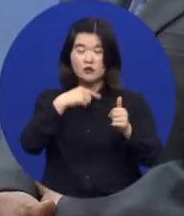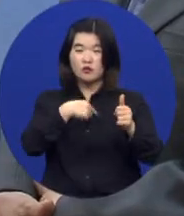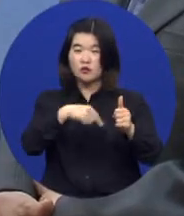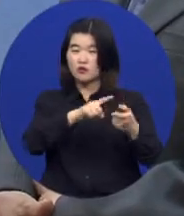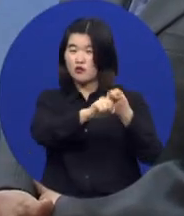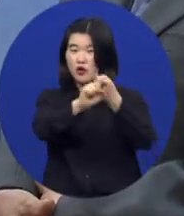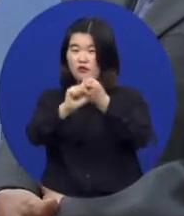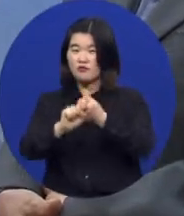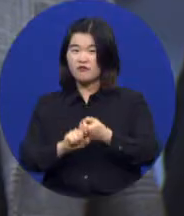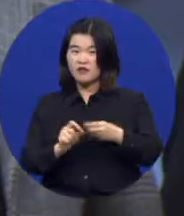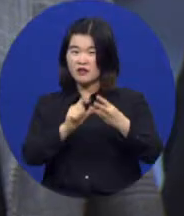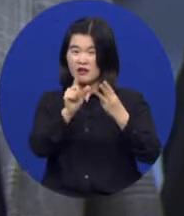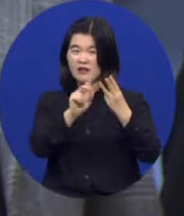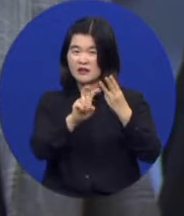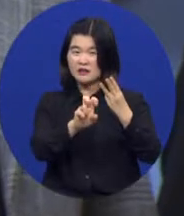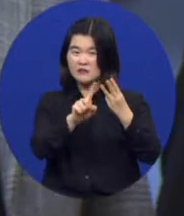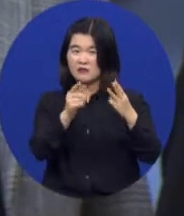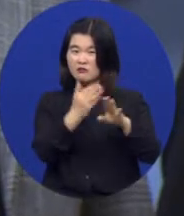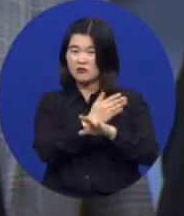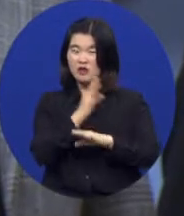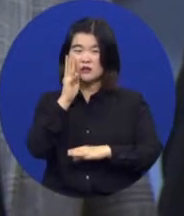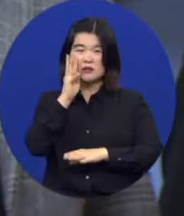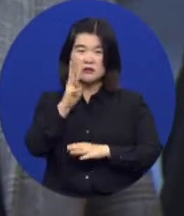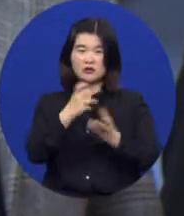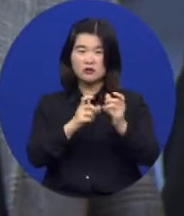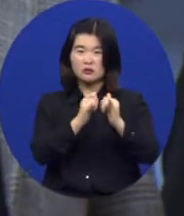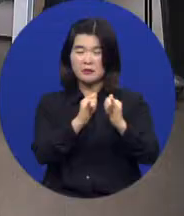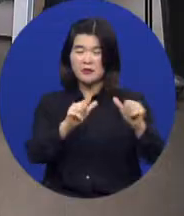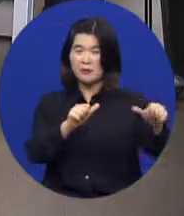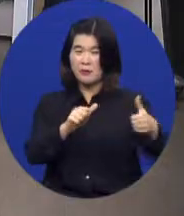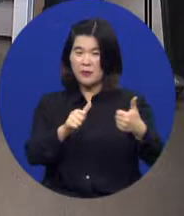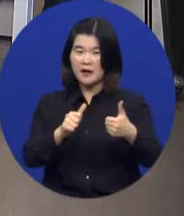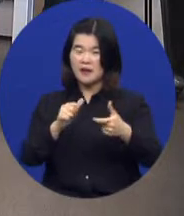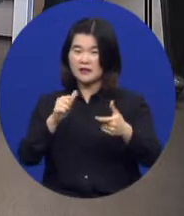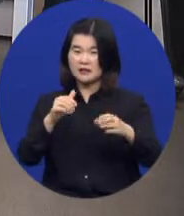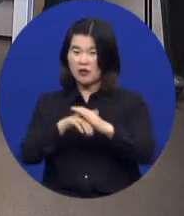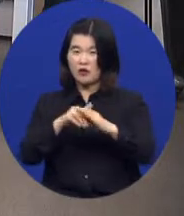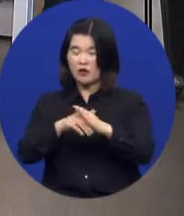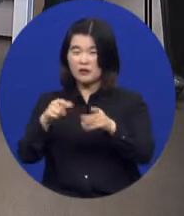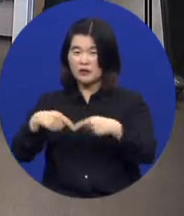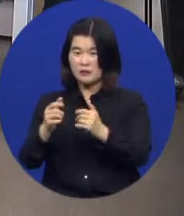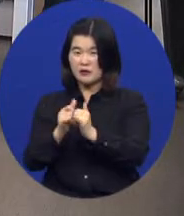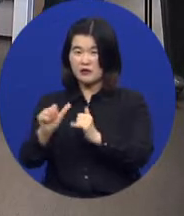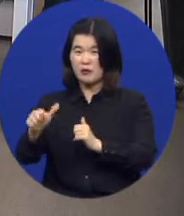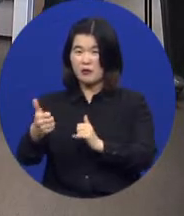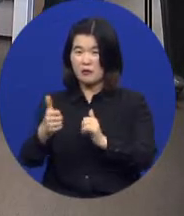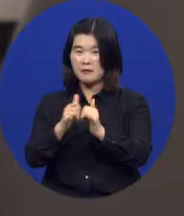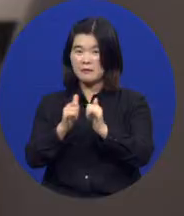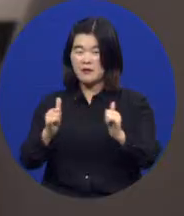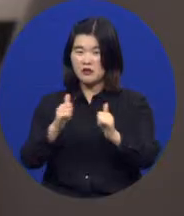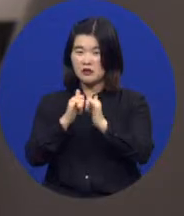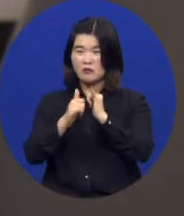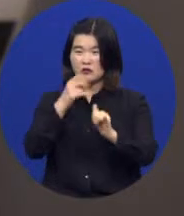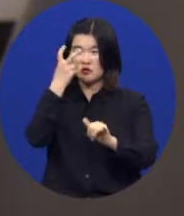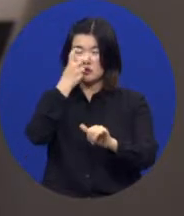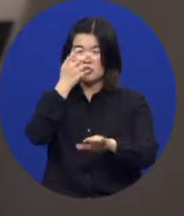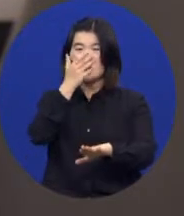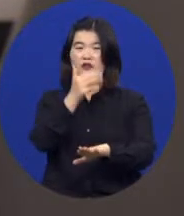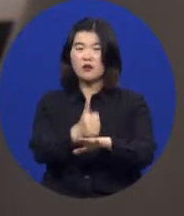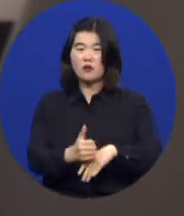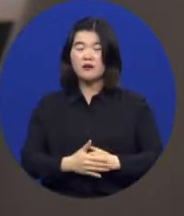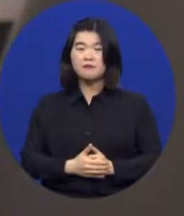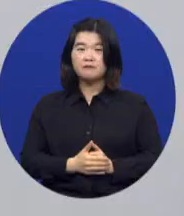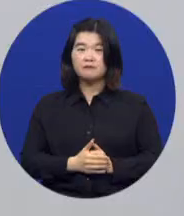지난 20일부터 사흘 동안 도미노 100명과 교육단체 선거인단 500명에게 ars 설문조사를 진행한 결과